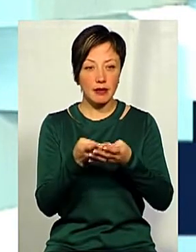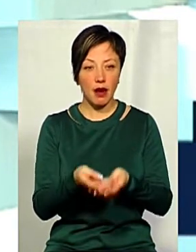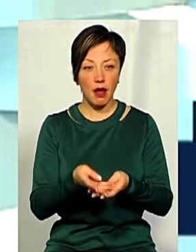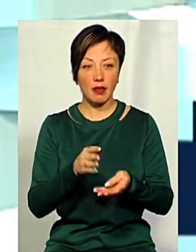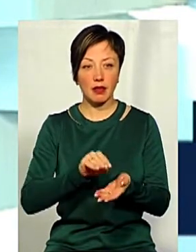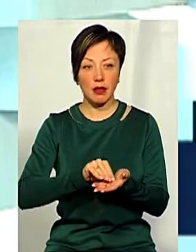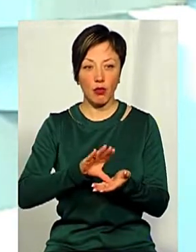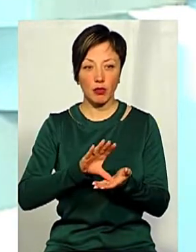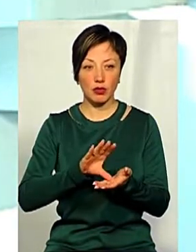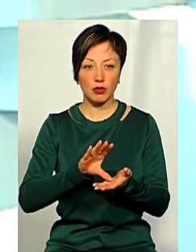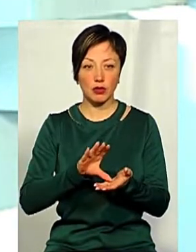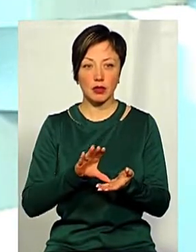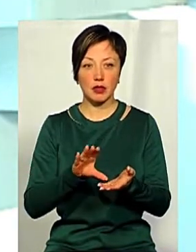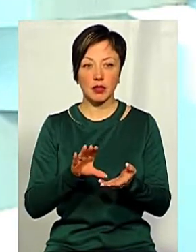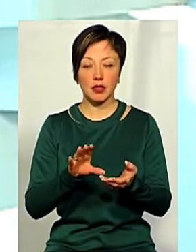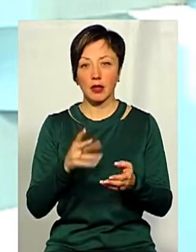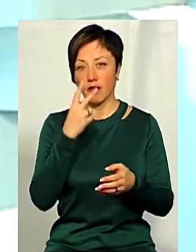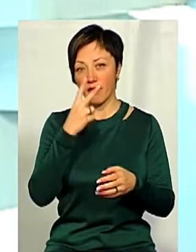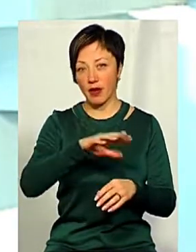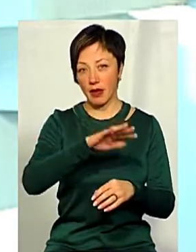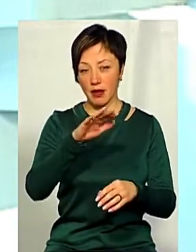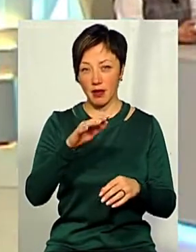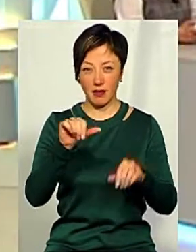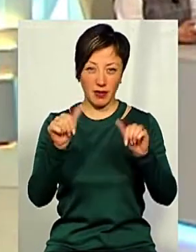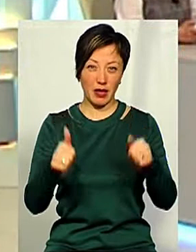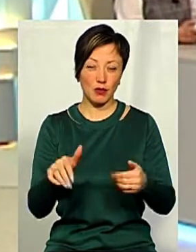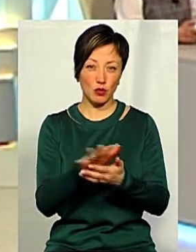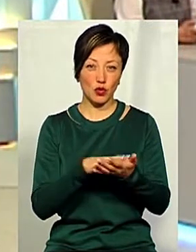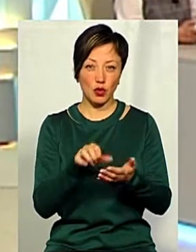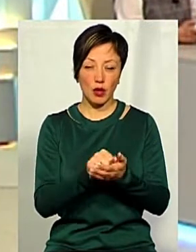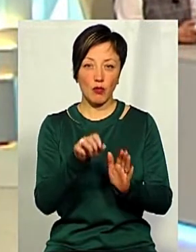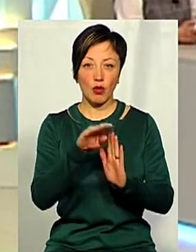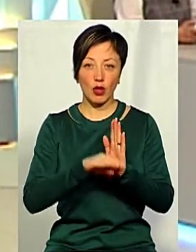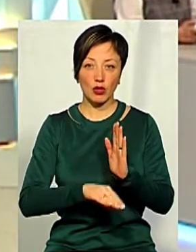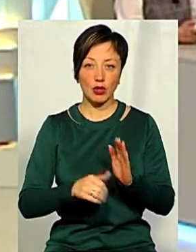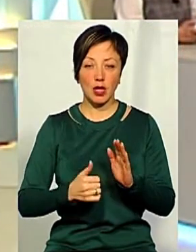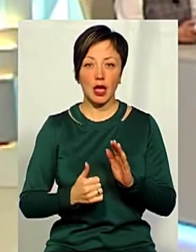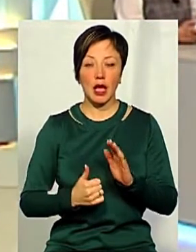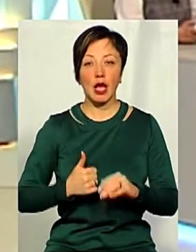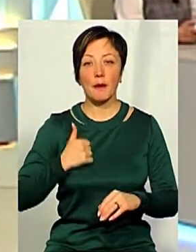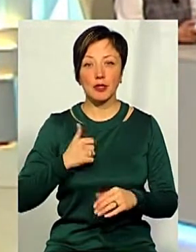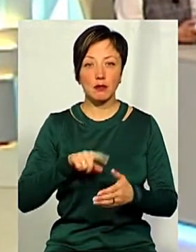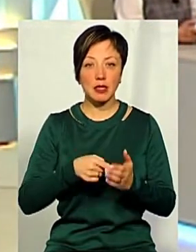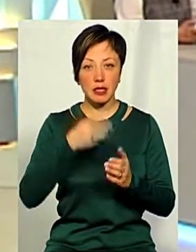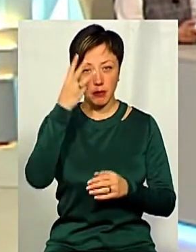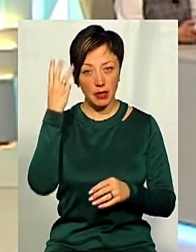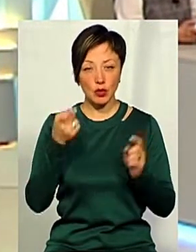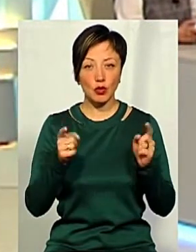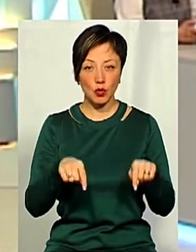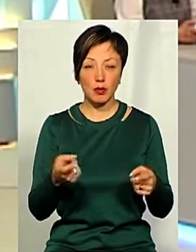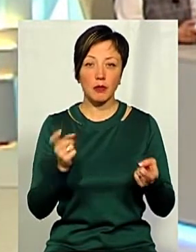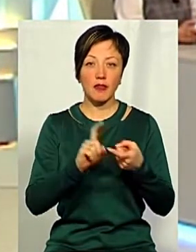накопичується, зовнішній вигляд – це все псує і погіршує імідж міста Хмельницькому, тому тут пов'язаний